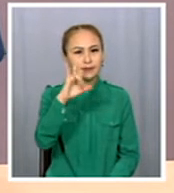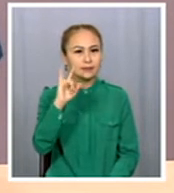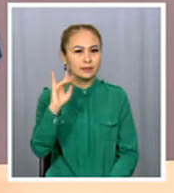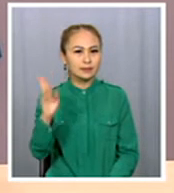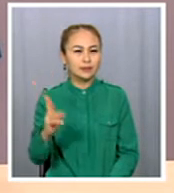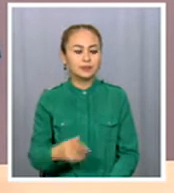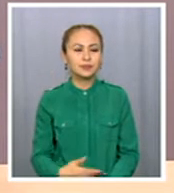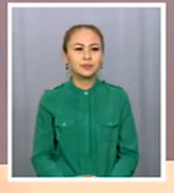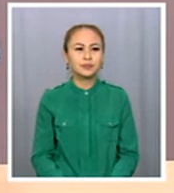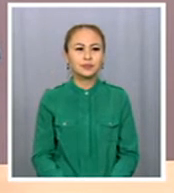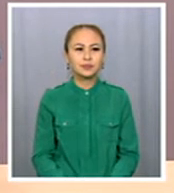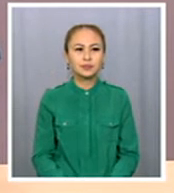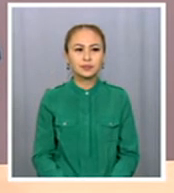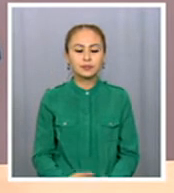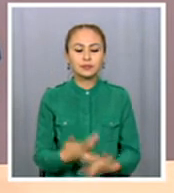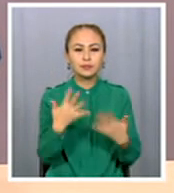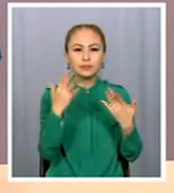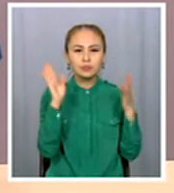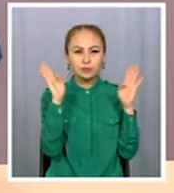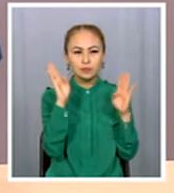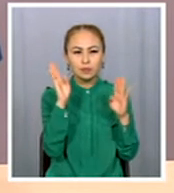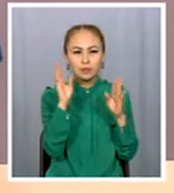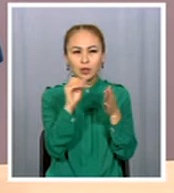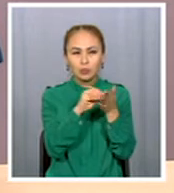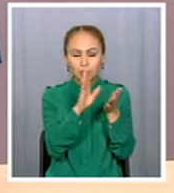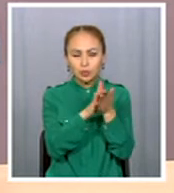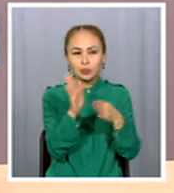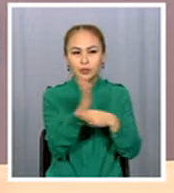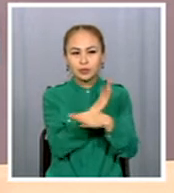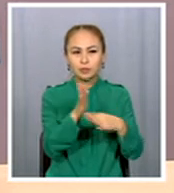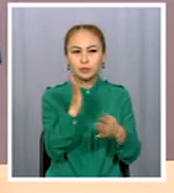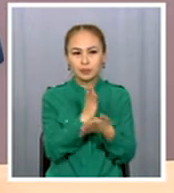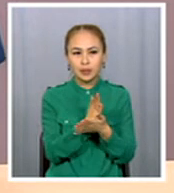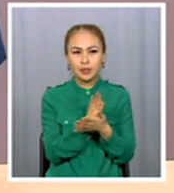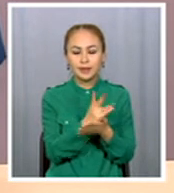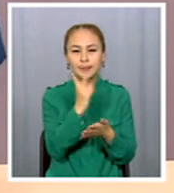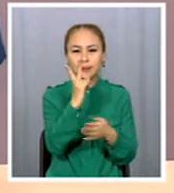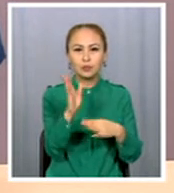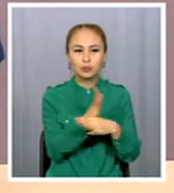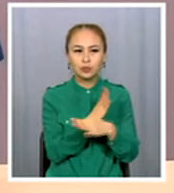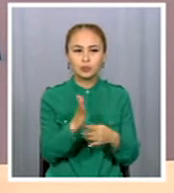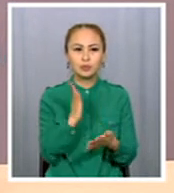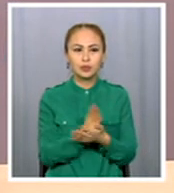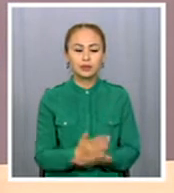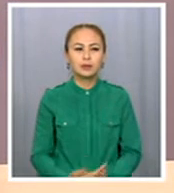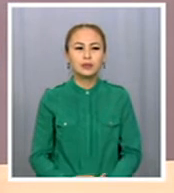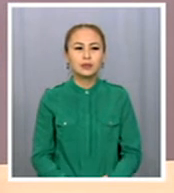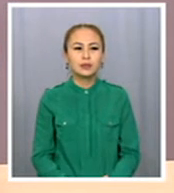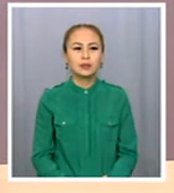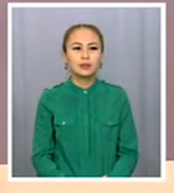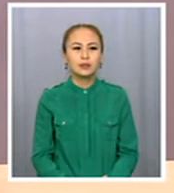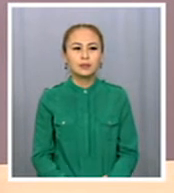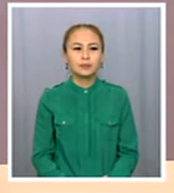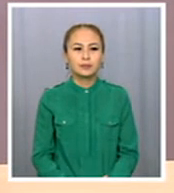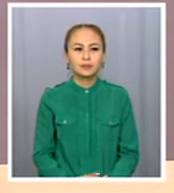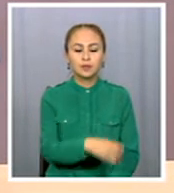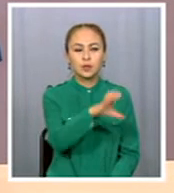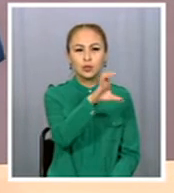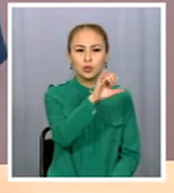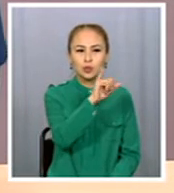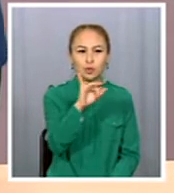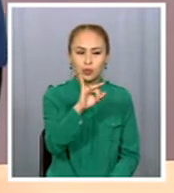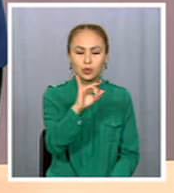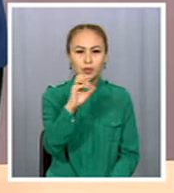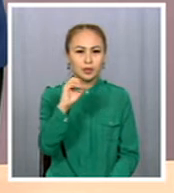Мысық. Неше буын бар? Я, екі буын бар. Және